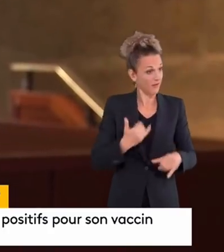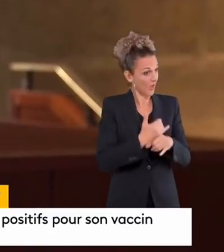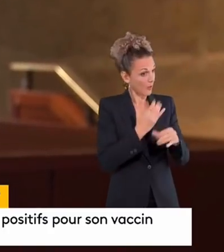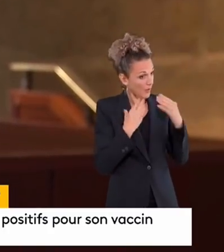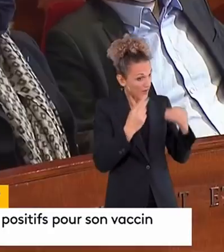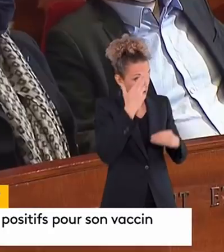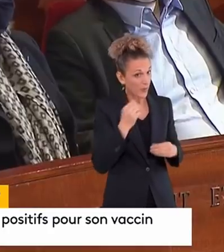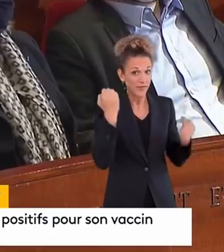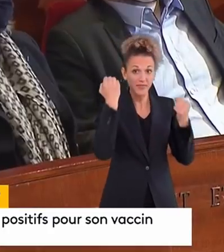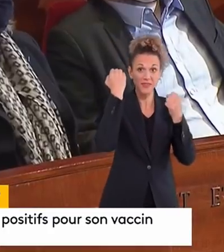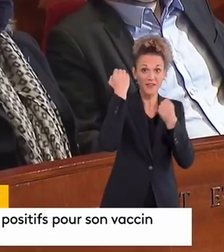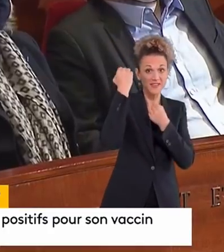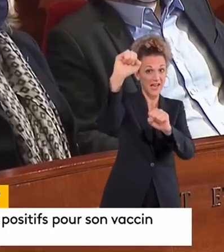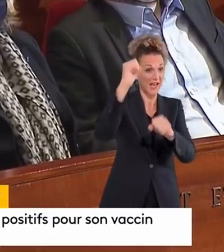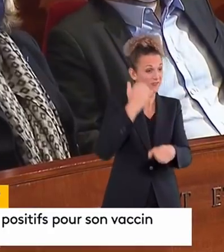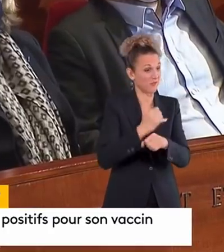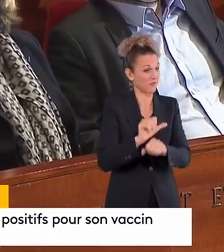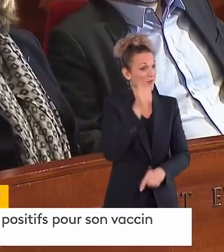tout. Hein.